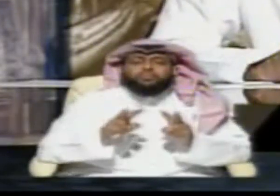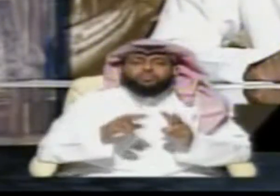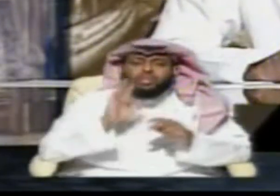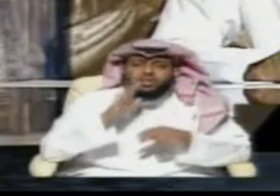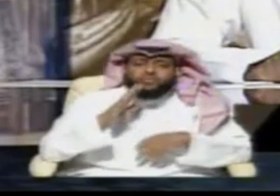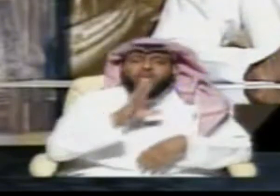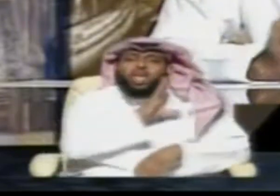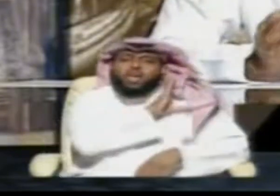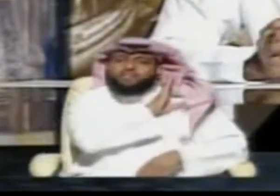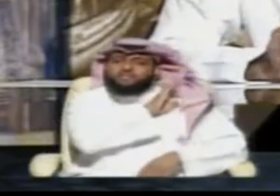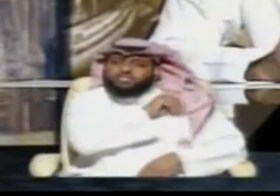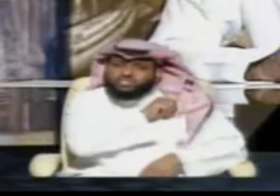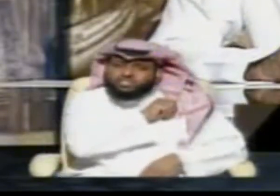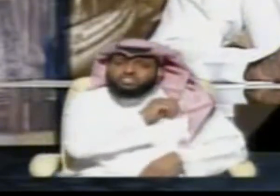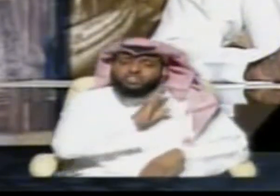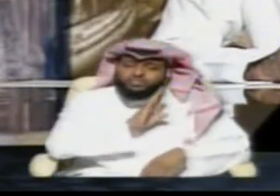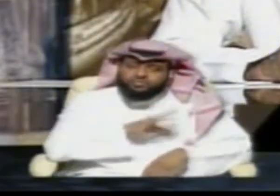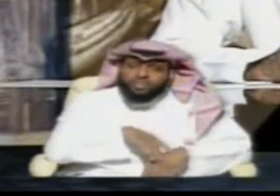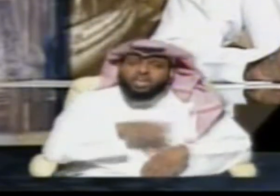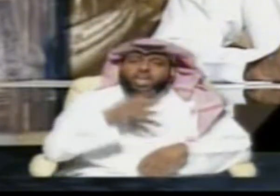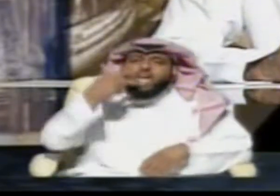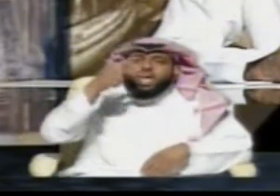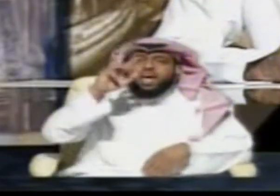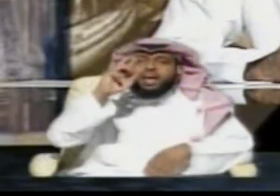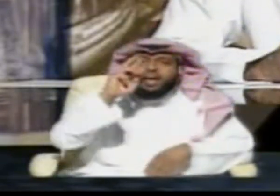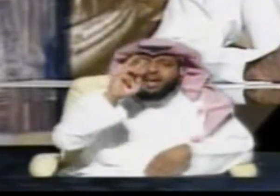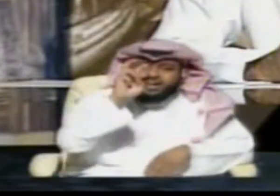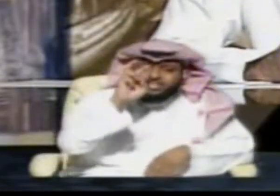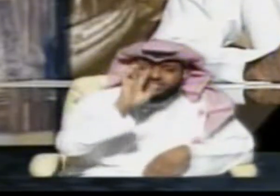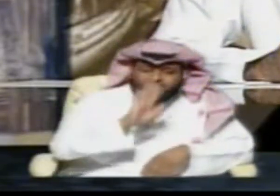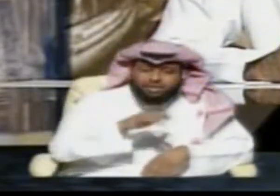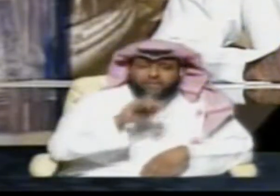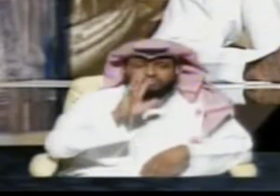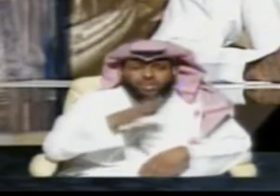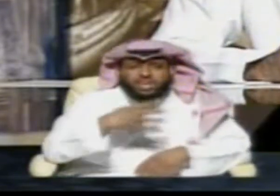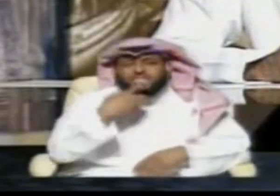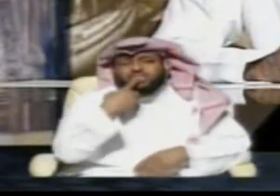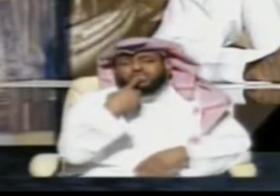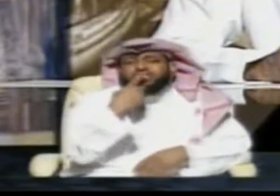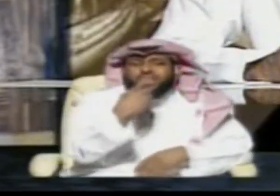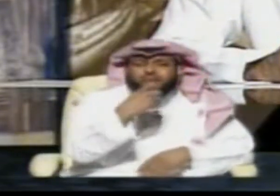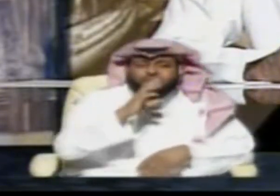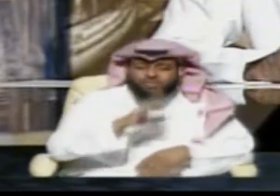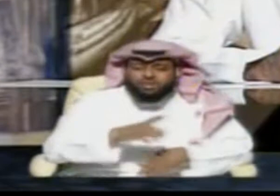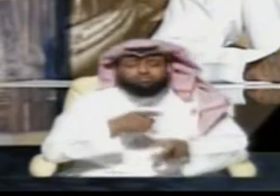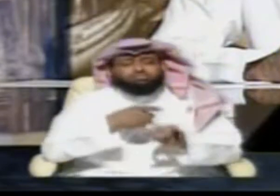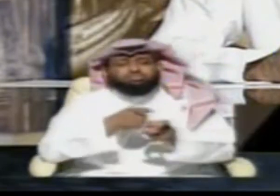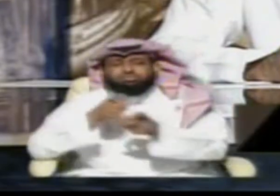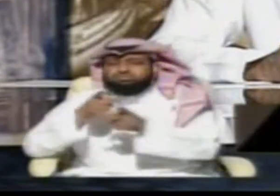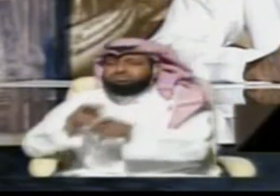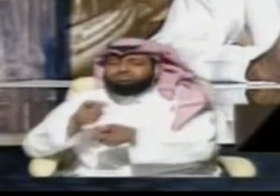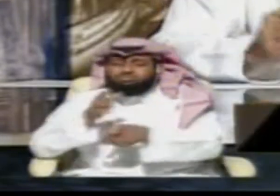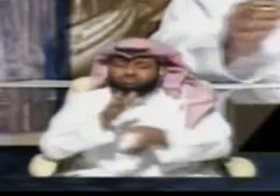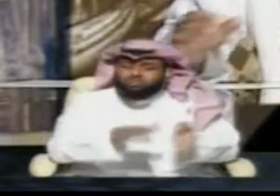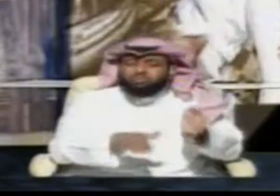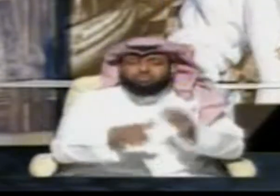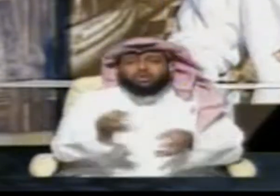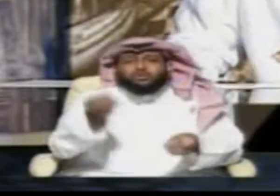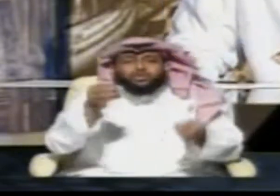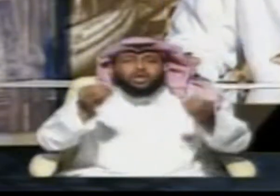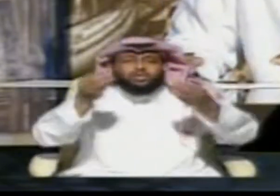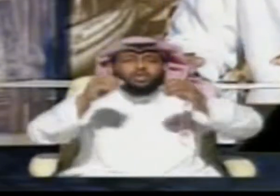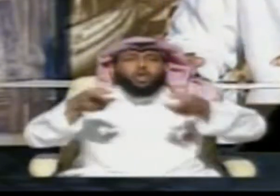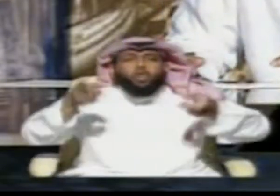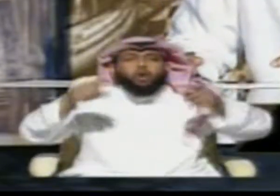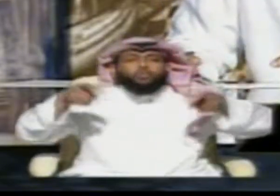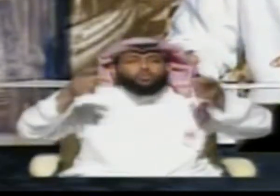إخوتنا في فلسطين وبالتحديد في قطاع غزة يعانون الأمرين من هذا الاعتداء الظالم من بني صهيون،